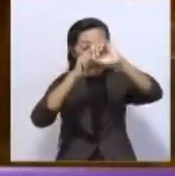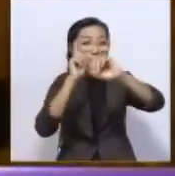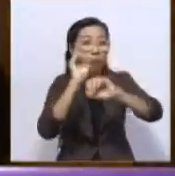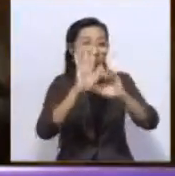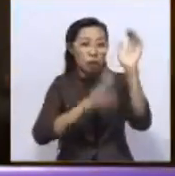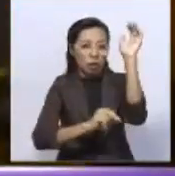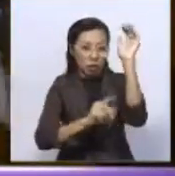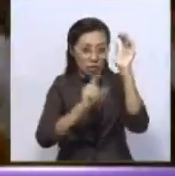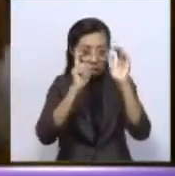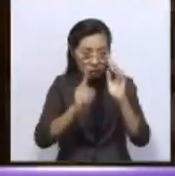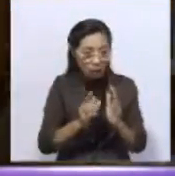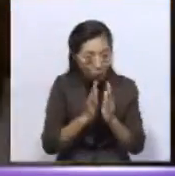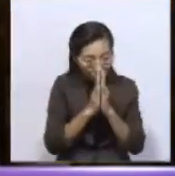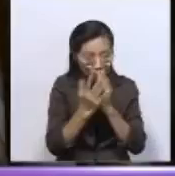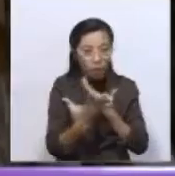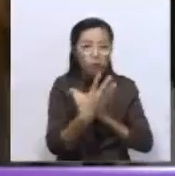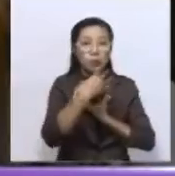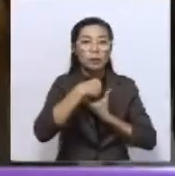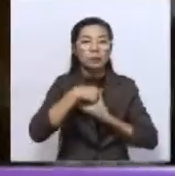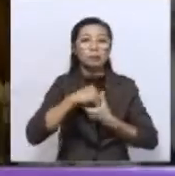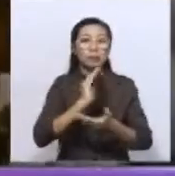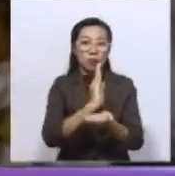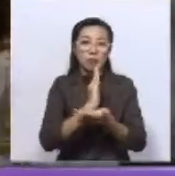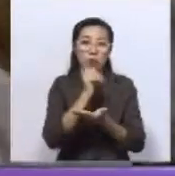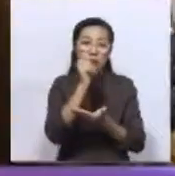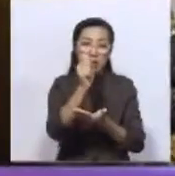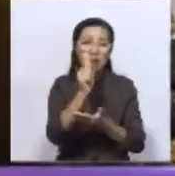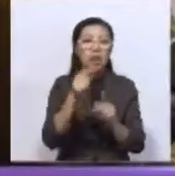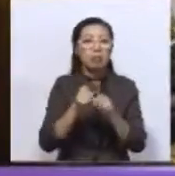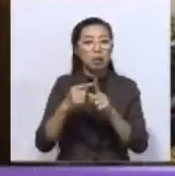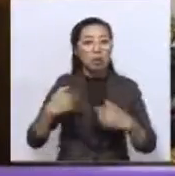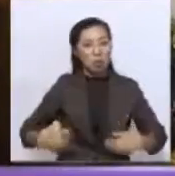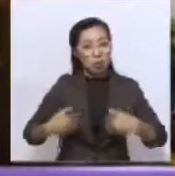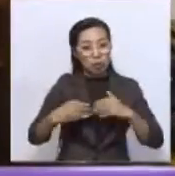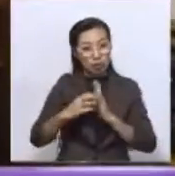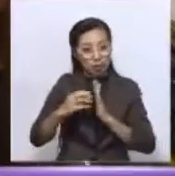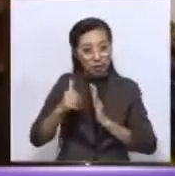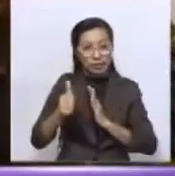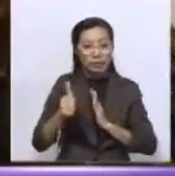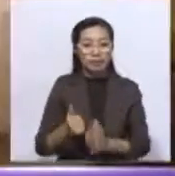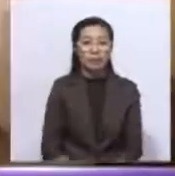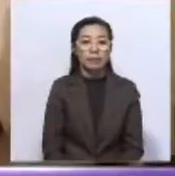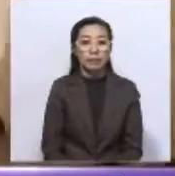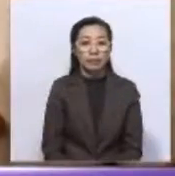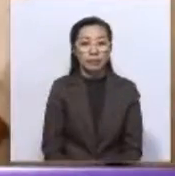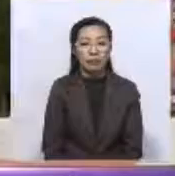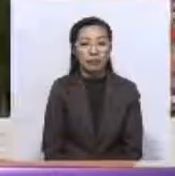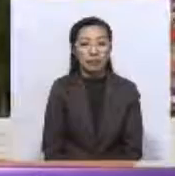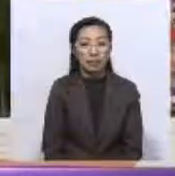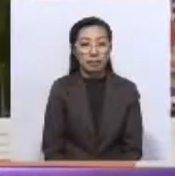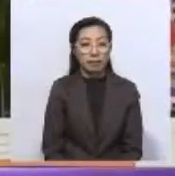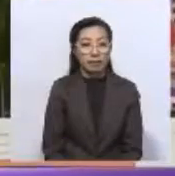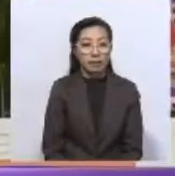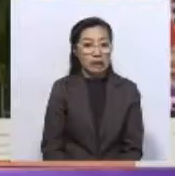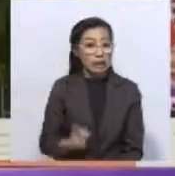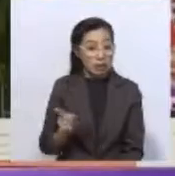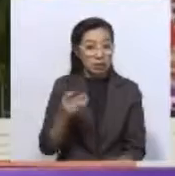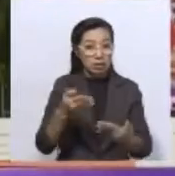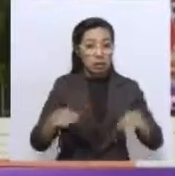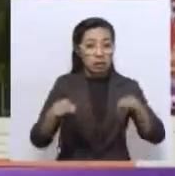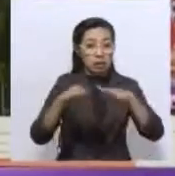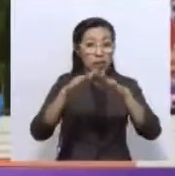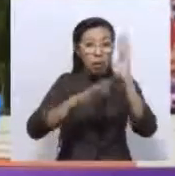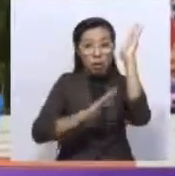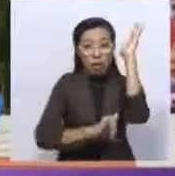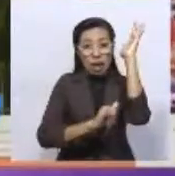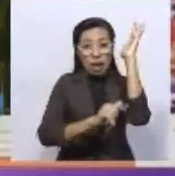ครั้งถือว่าได้บุญกุศลแรงกล้าและเป็นมงคลแก่ชีวิตสูงสุดที่พระมหาธาตุเจดีย์วัดเมื